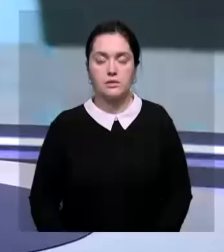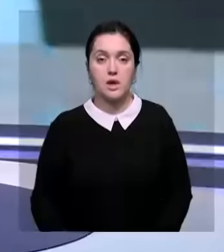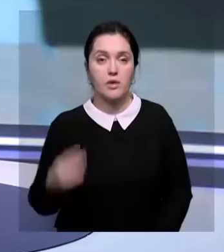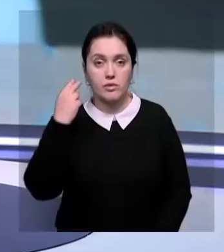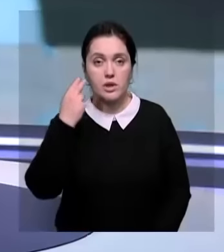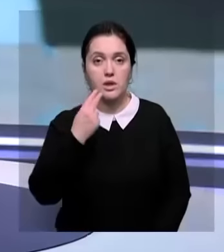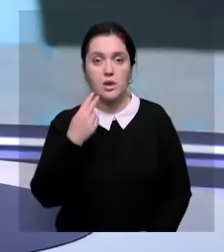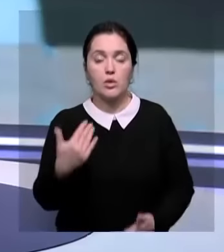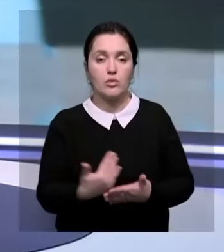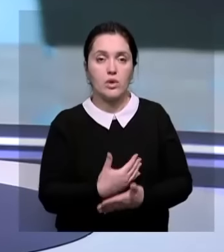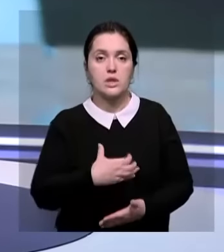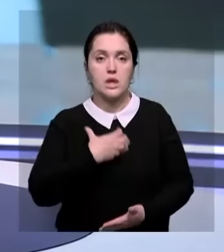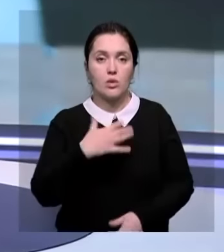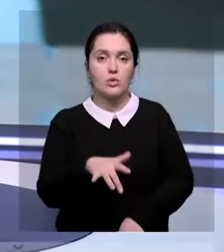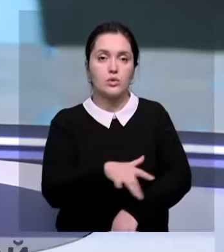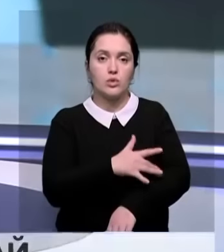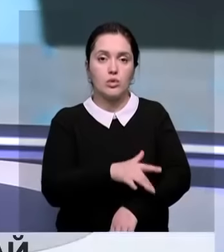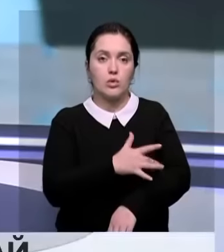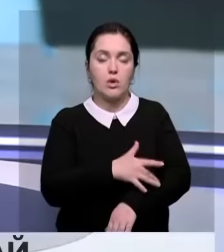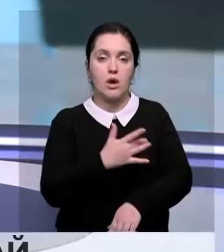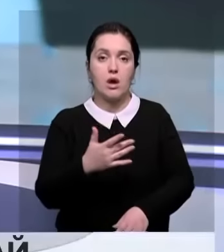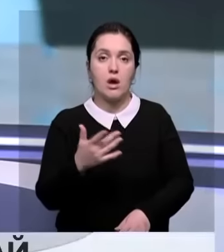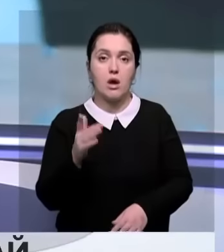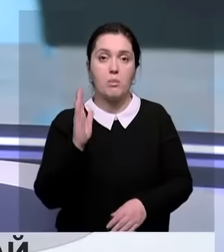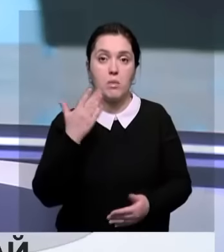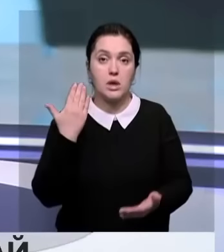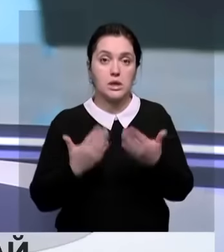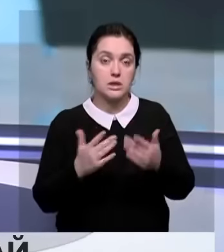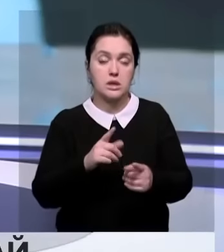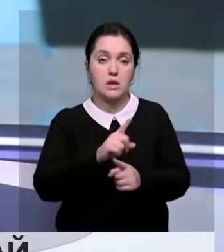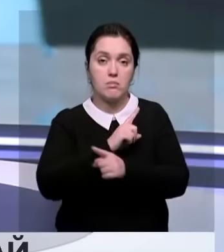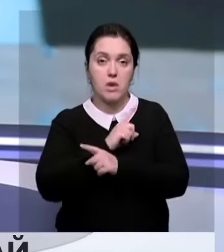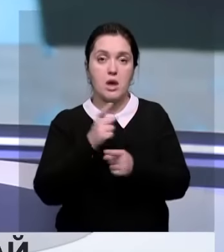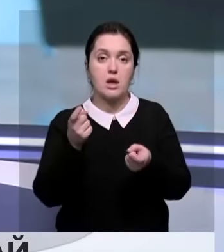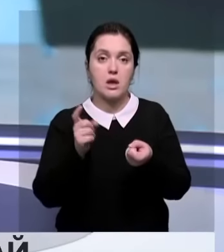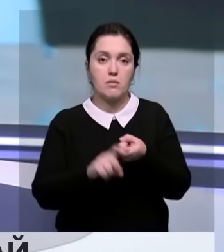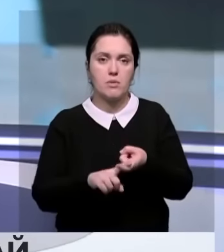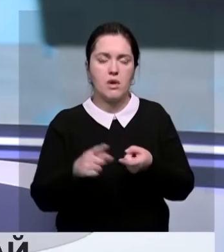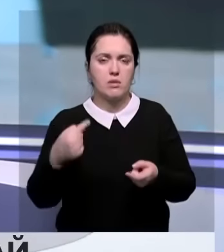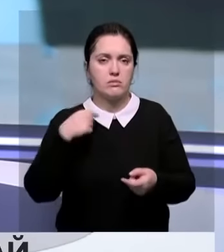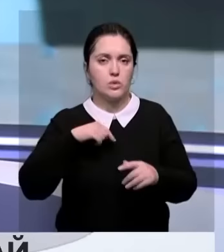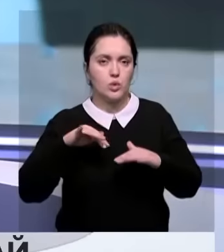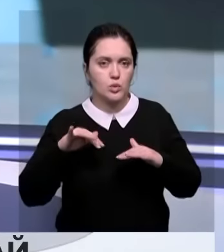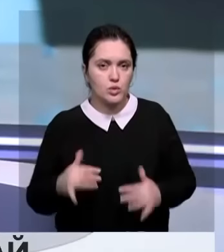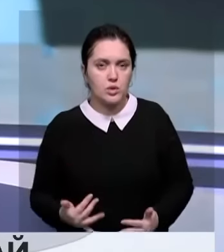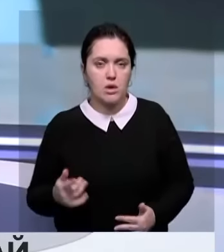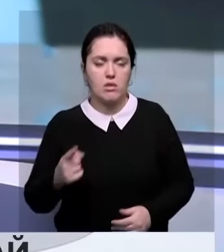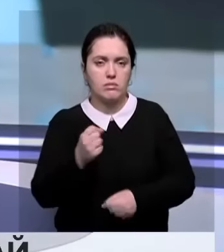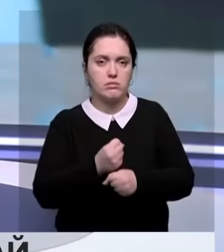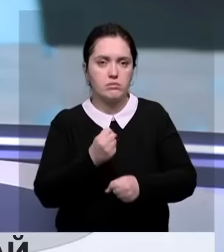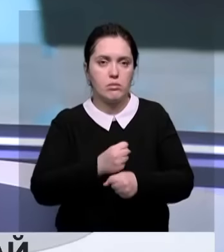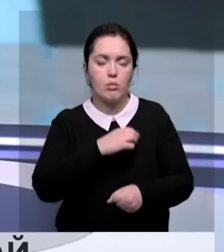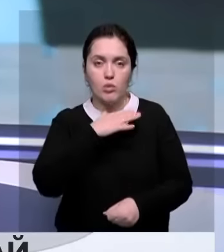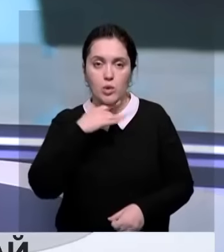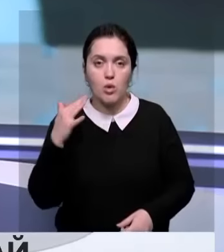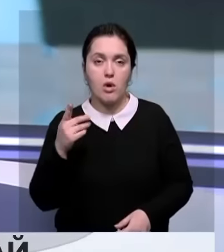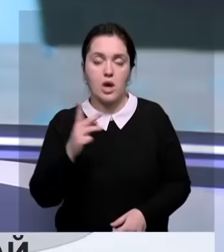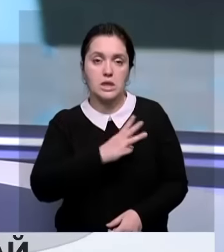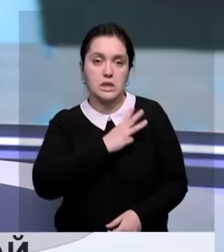В Китае появилась новая страховая услуга, которая покрывает случаи смерти, связанные с переутомлением на фоне